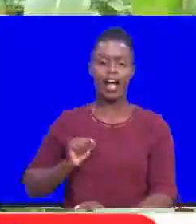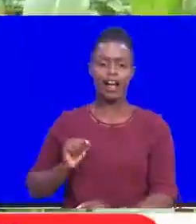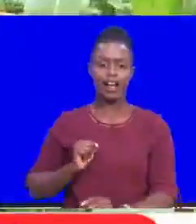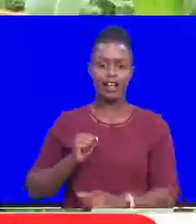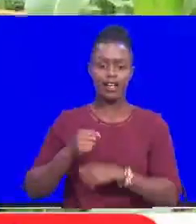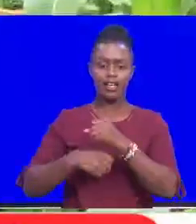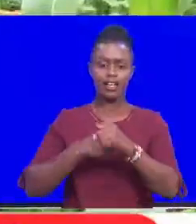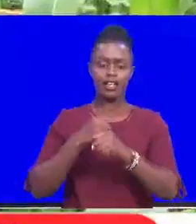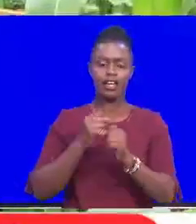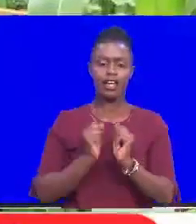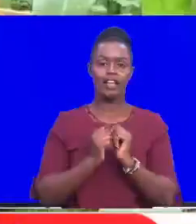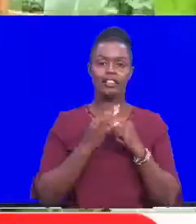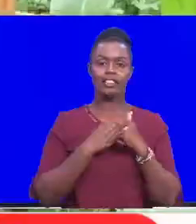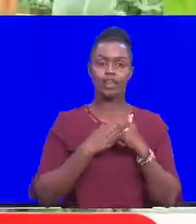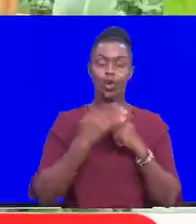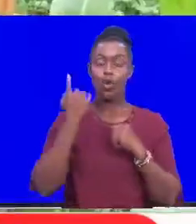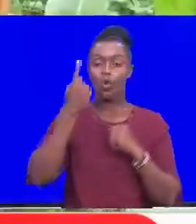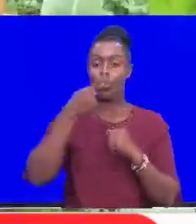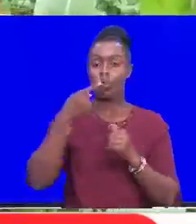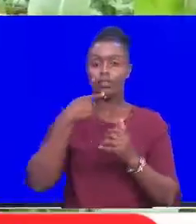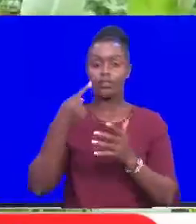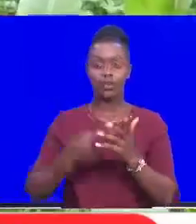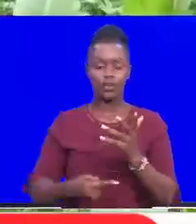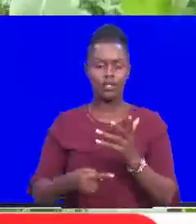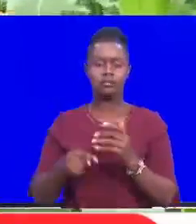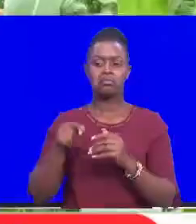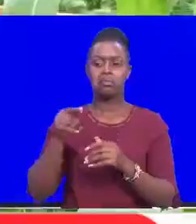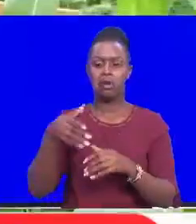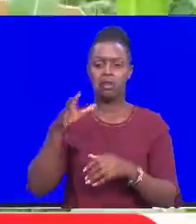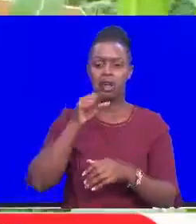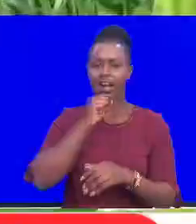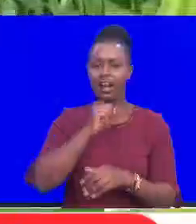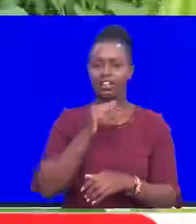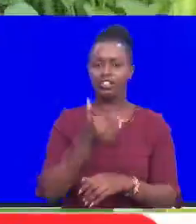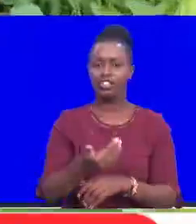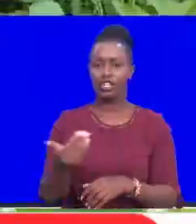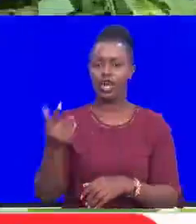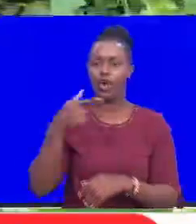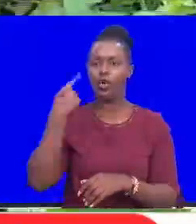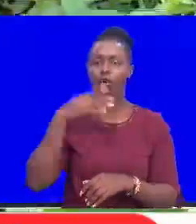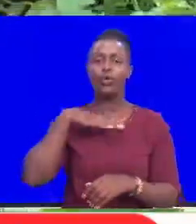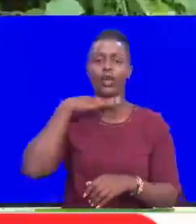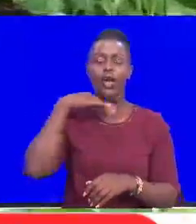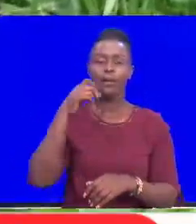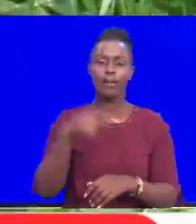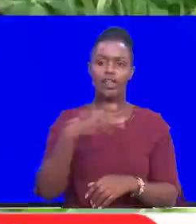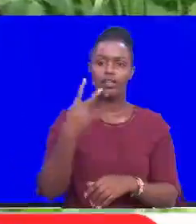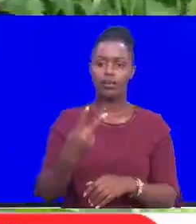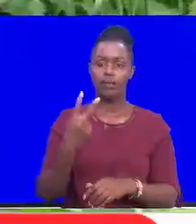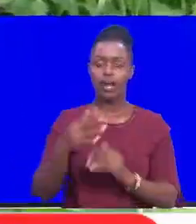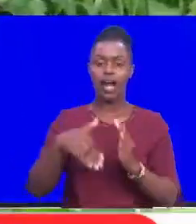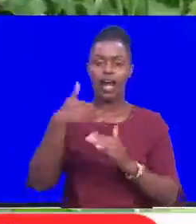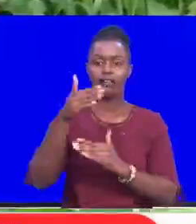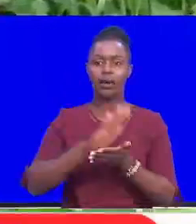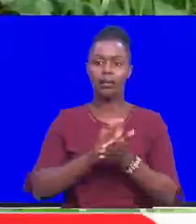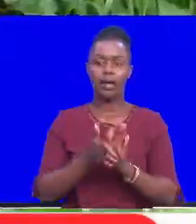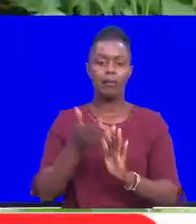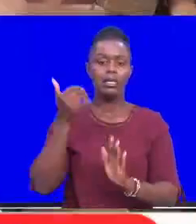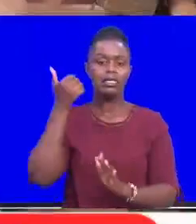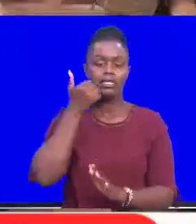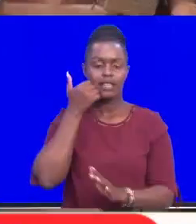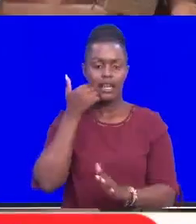miaka 18 ambaye wanasema kuwa alikuwa mjukuu wao aliyefariki dunia mwezi Februari baada ya kuugua, wakati